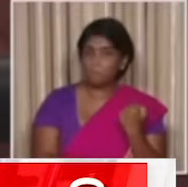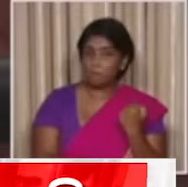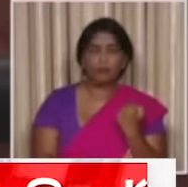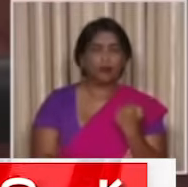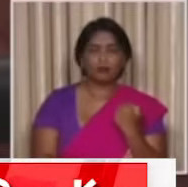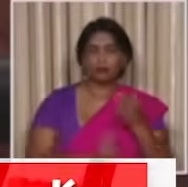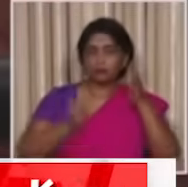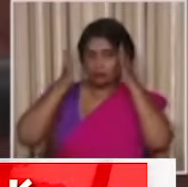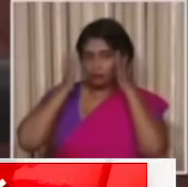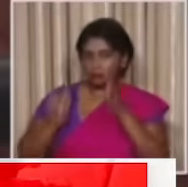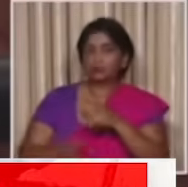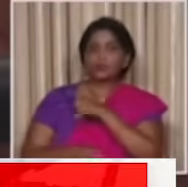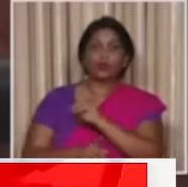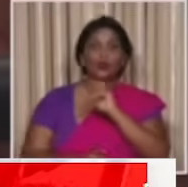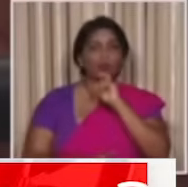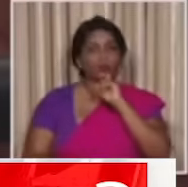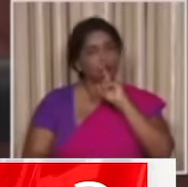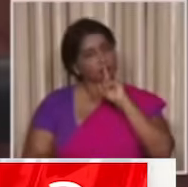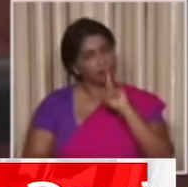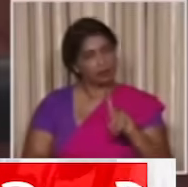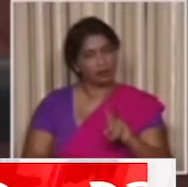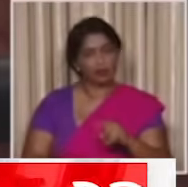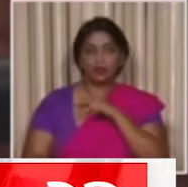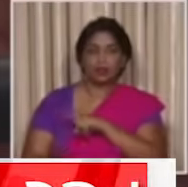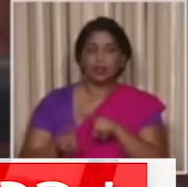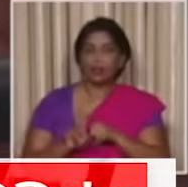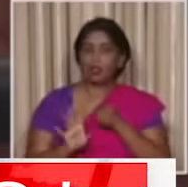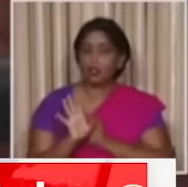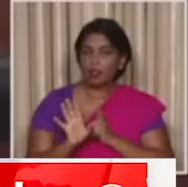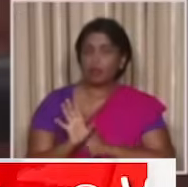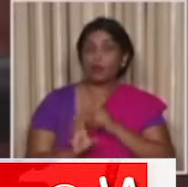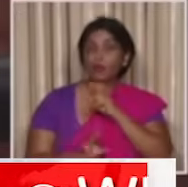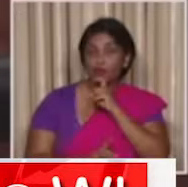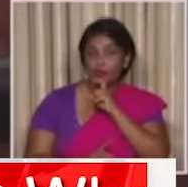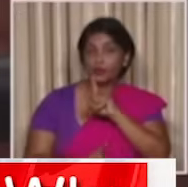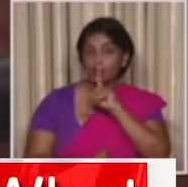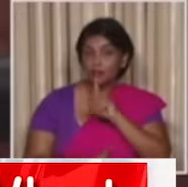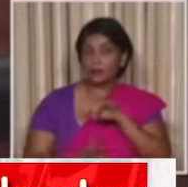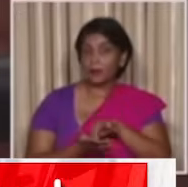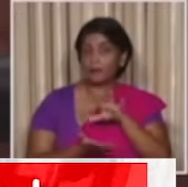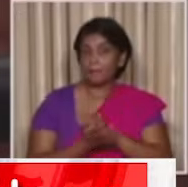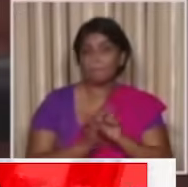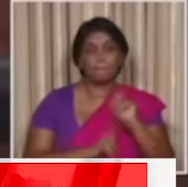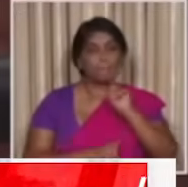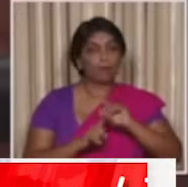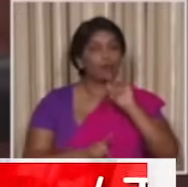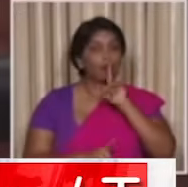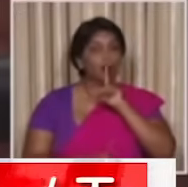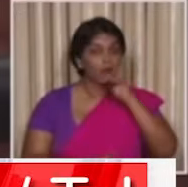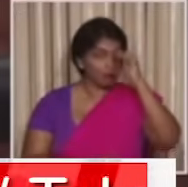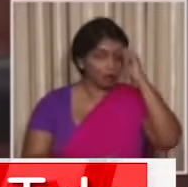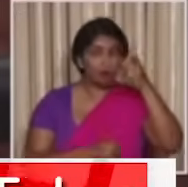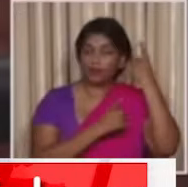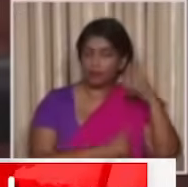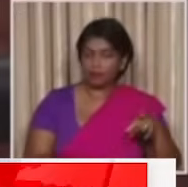කොයි සීමාවෙද පවතින කියන එක තමයි ඒ නඩුවේ නිමිත්ත. එනිසා හැම වෙලාවම අධිකරණයේ තීන්දුව පිළිබඳ පාර්ලිමේන්තුවේ කතානායකවරු ලබා දීපු